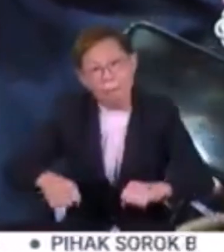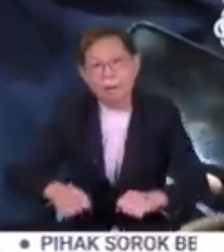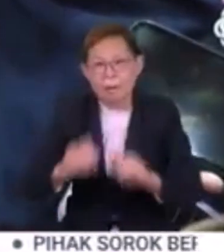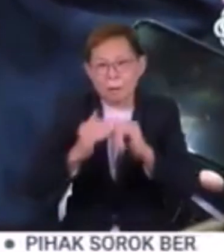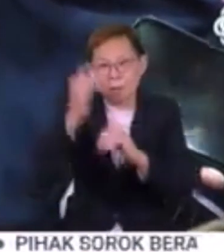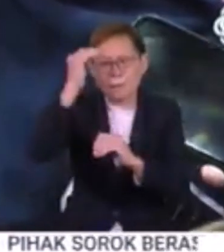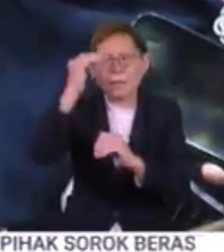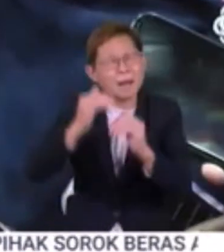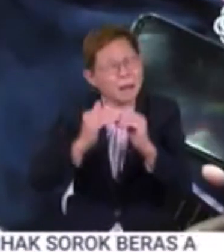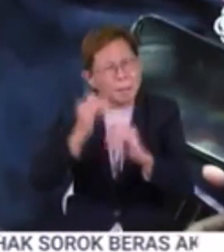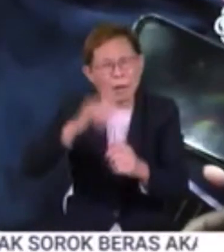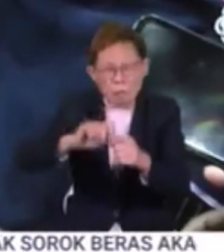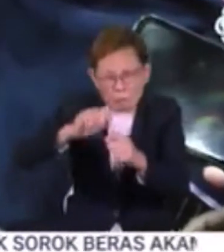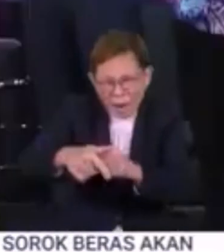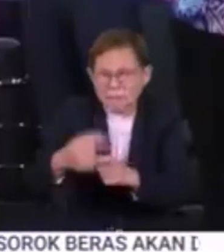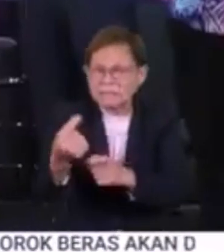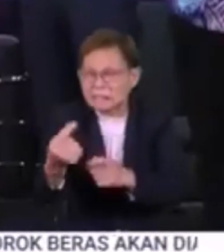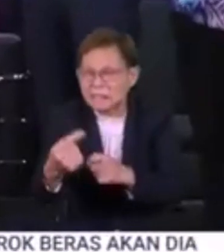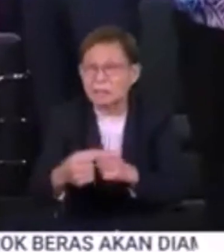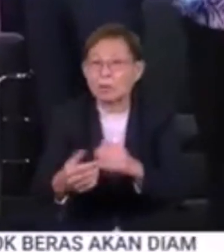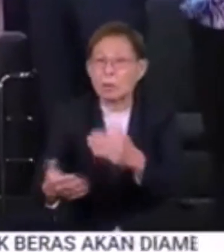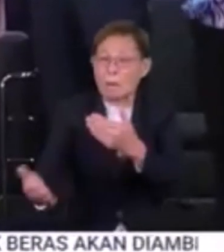lebih daripada apa yang you carumkan.